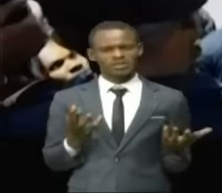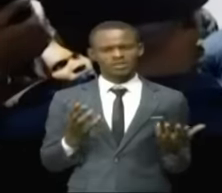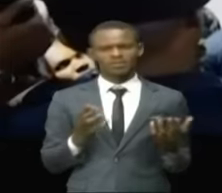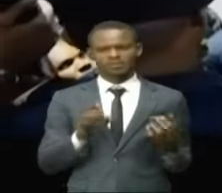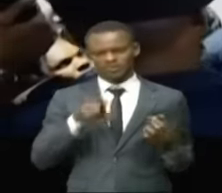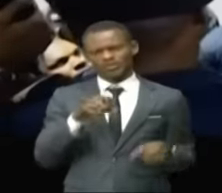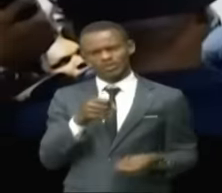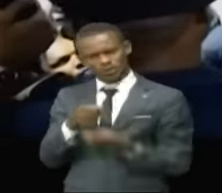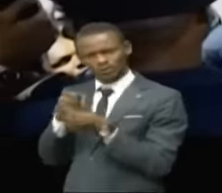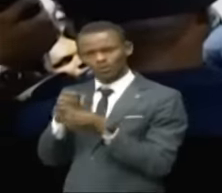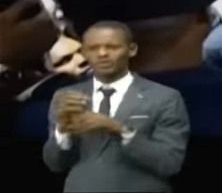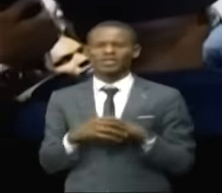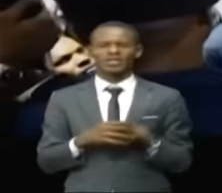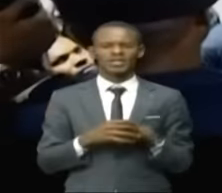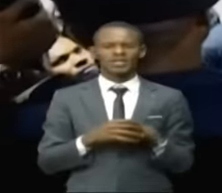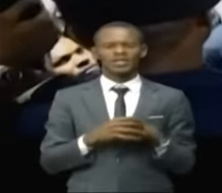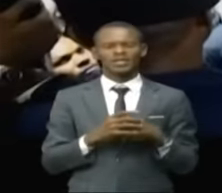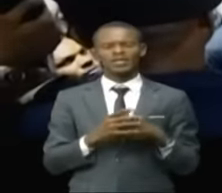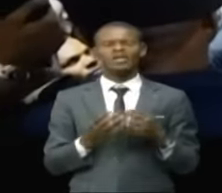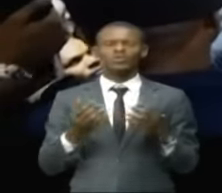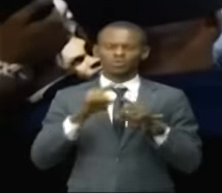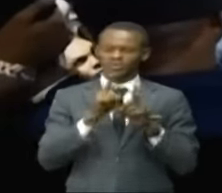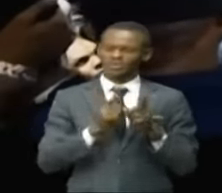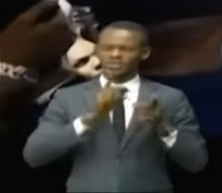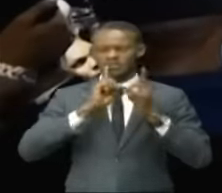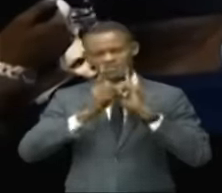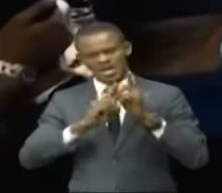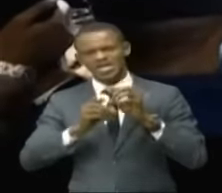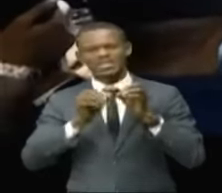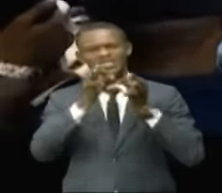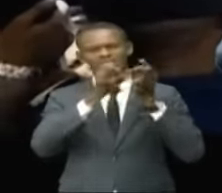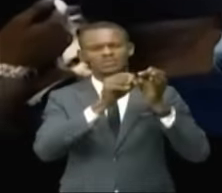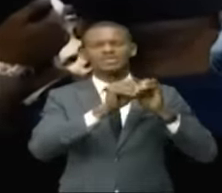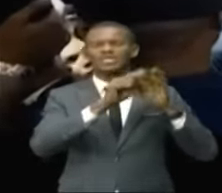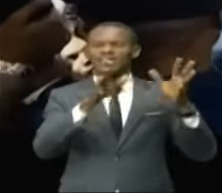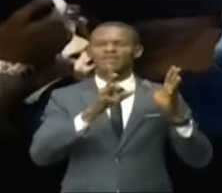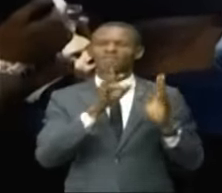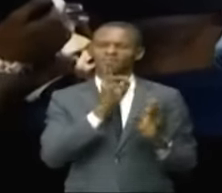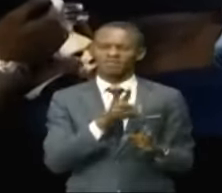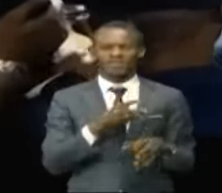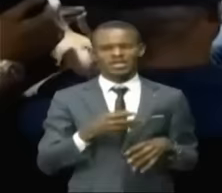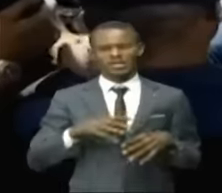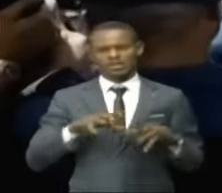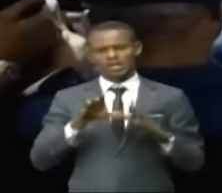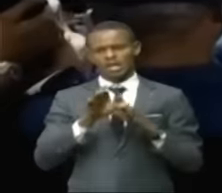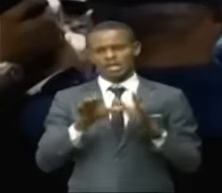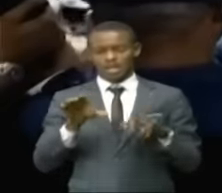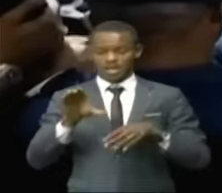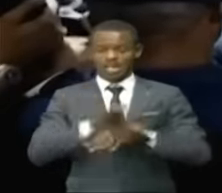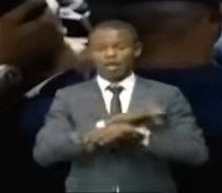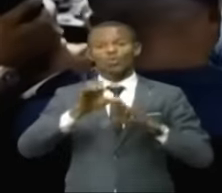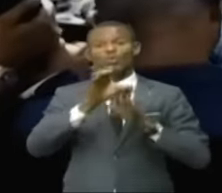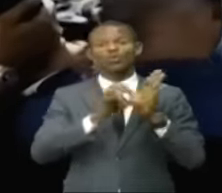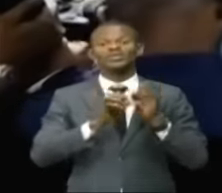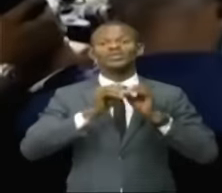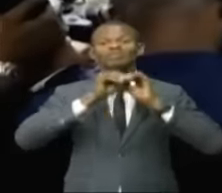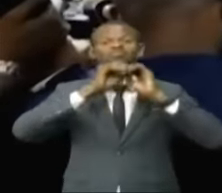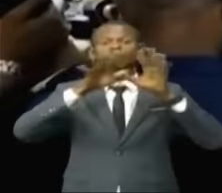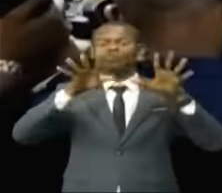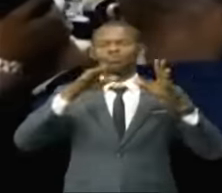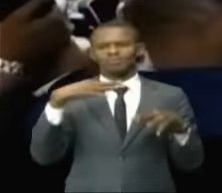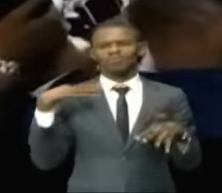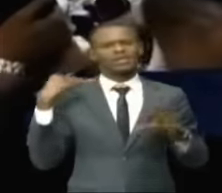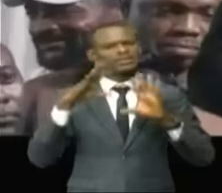candidats présidents de la République, ce qui va permettre à leurs champions de compétir avec tout le monde pour qu'il n'y ait pas de contestation